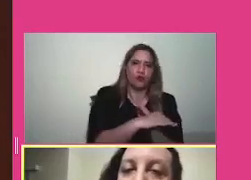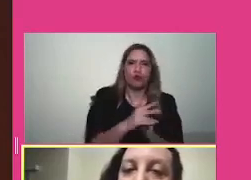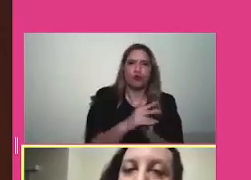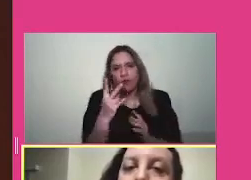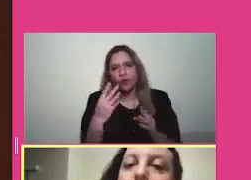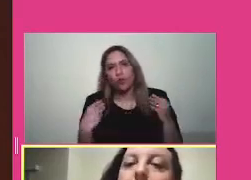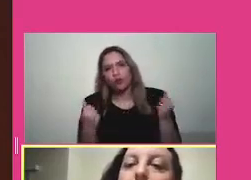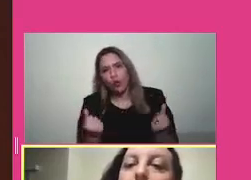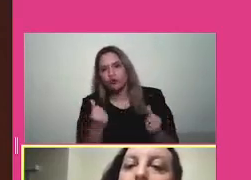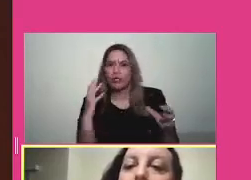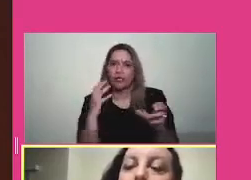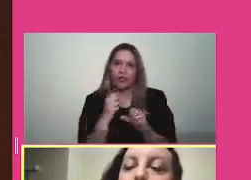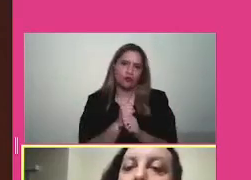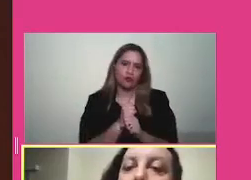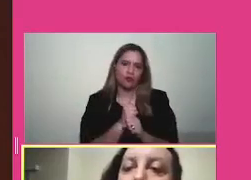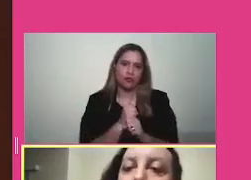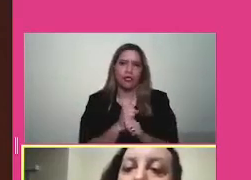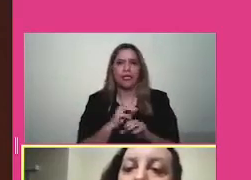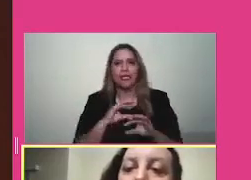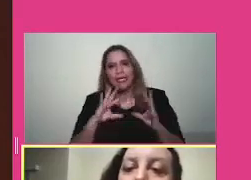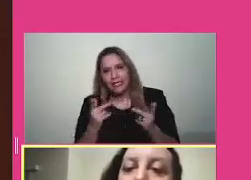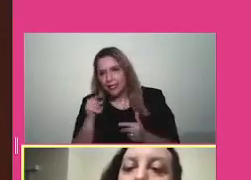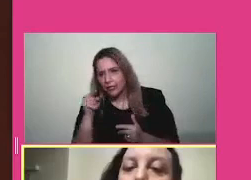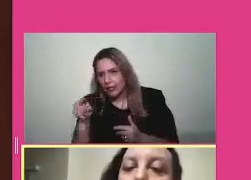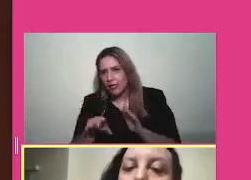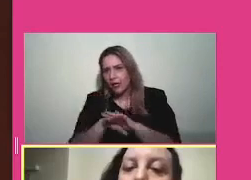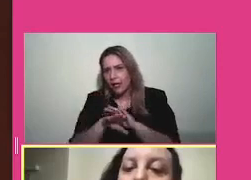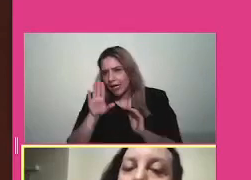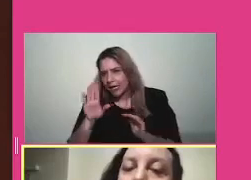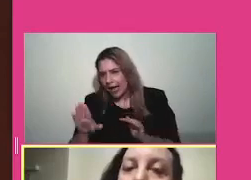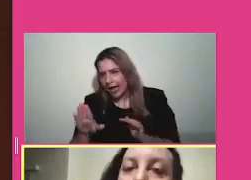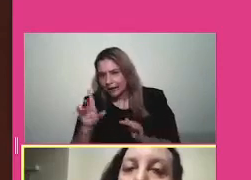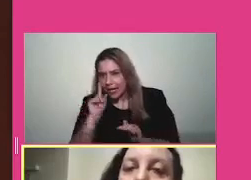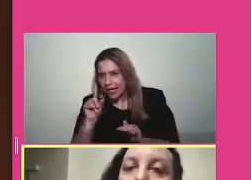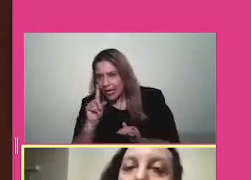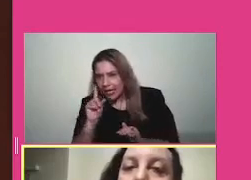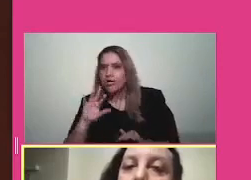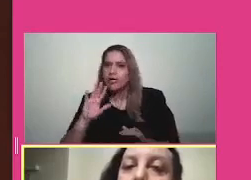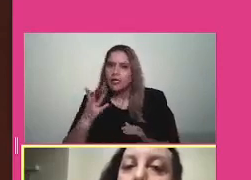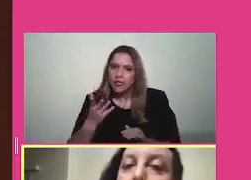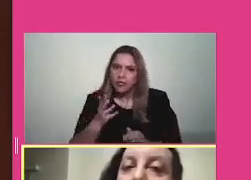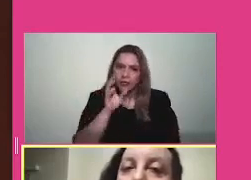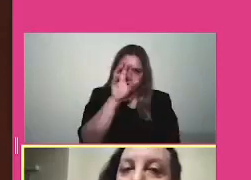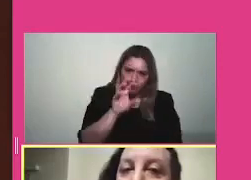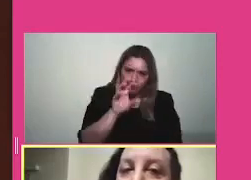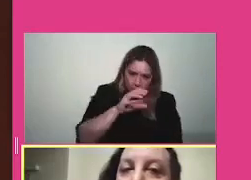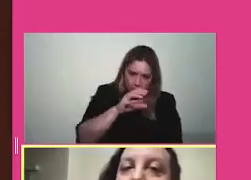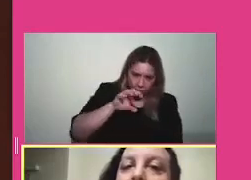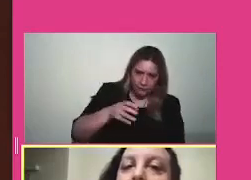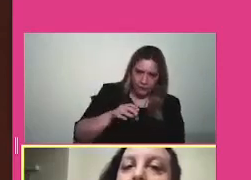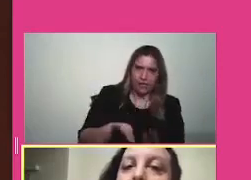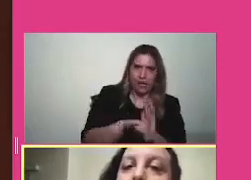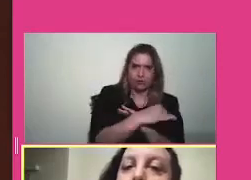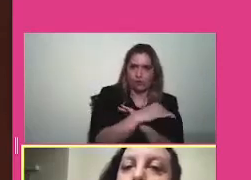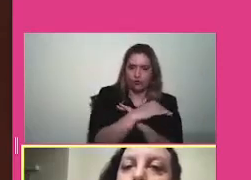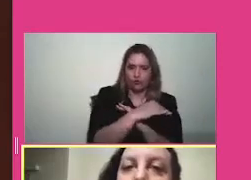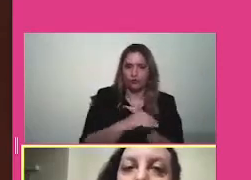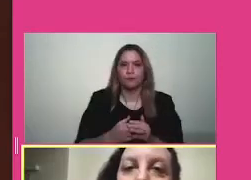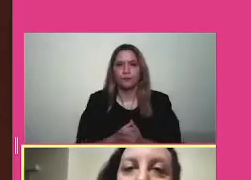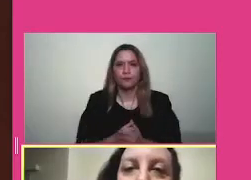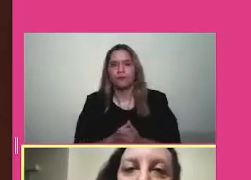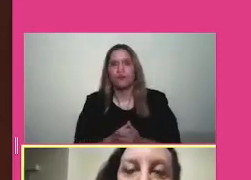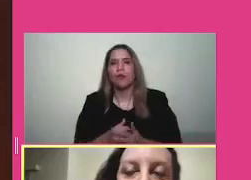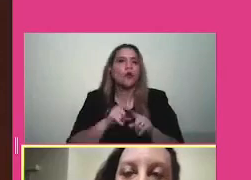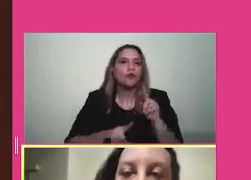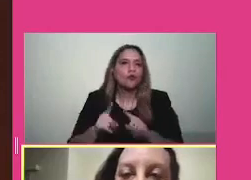να κερδίσουμε, είτε μέσα από μια κάρτα από εδώ, είτε βγαίνοντας από την άλλη πλευρά του λαβυρίνθου. Ποιος θα